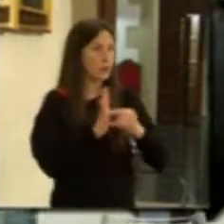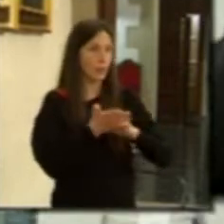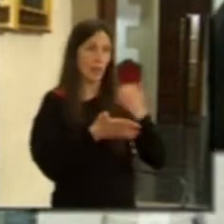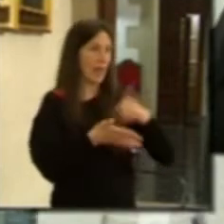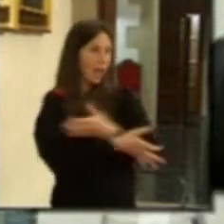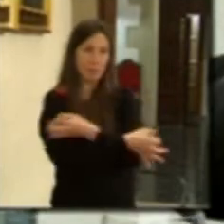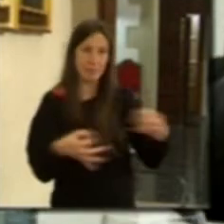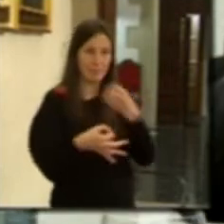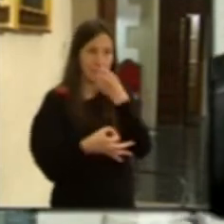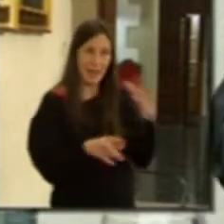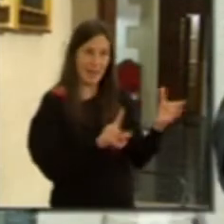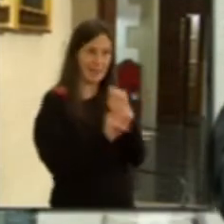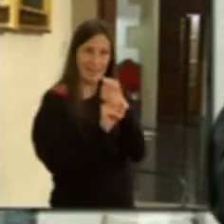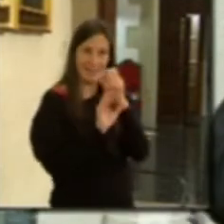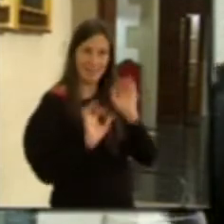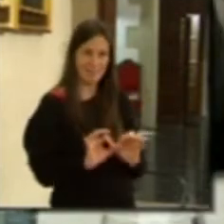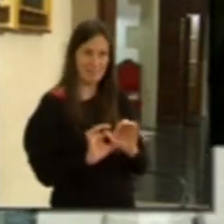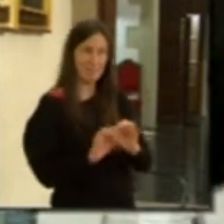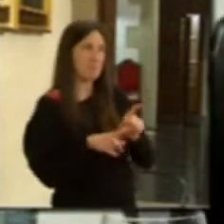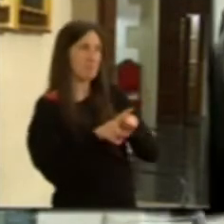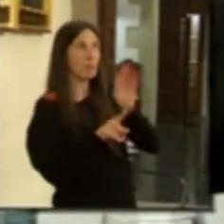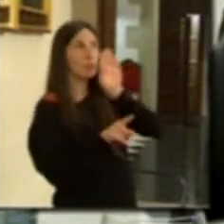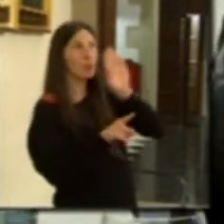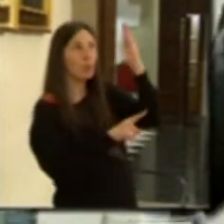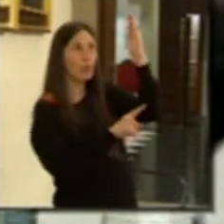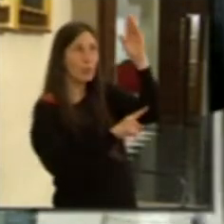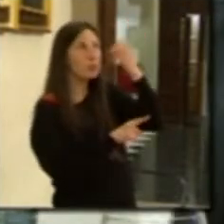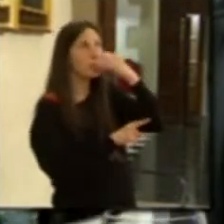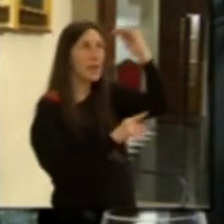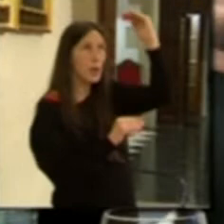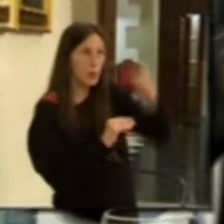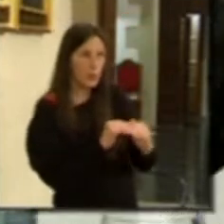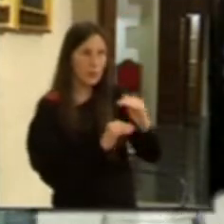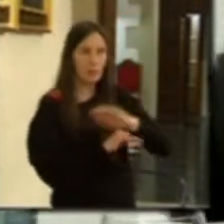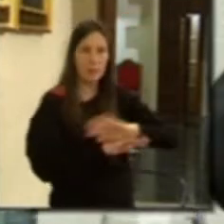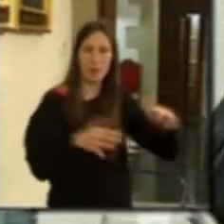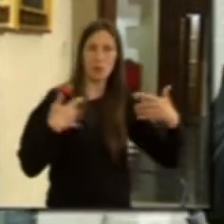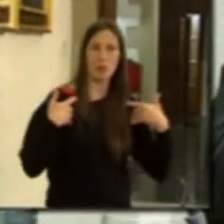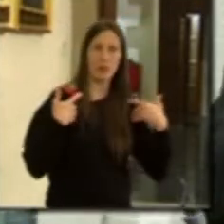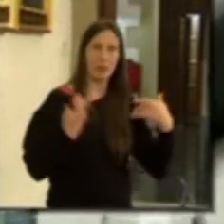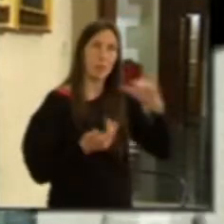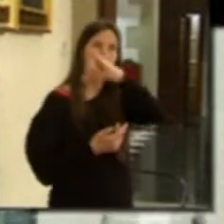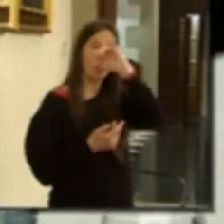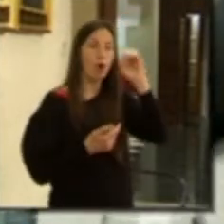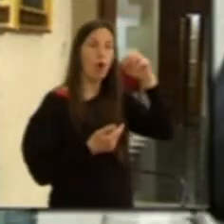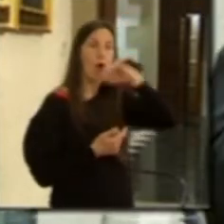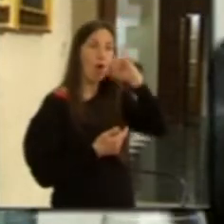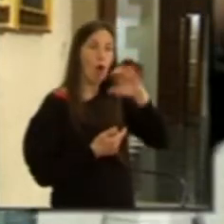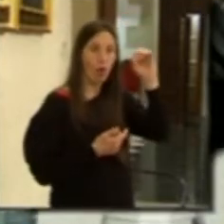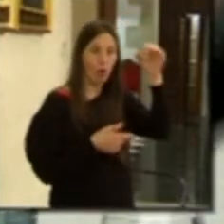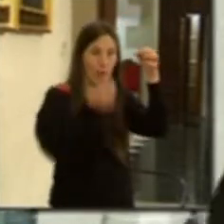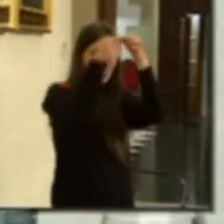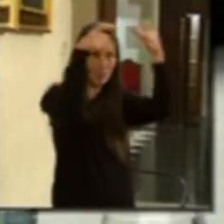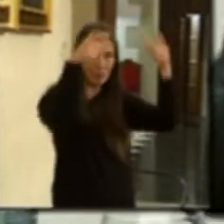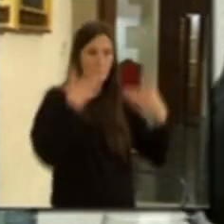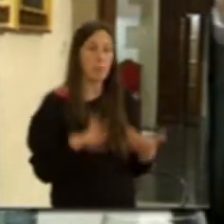perquè ara tenim uns nivells de contaminació, a les ciutats ara anem bé, no hem de patir per l'ozó, etc. Vam obrir una mica,